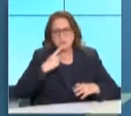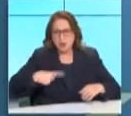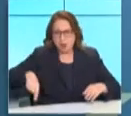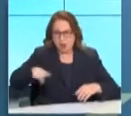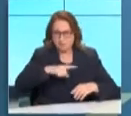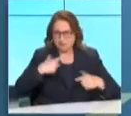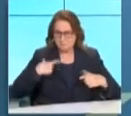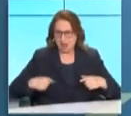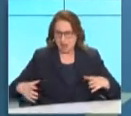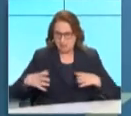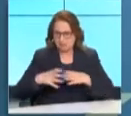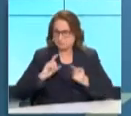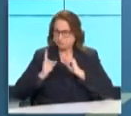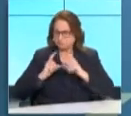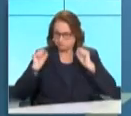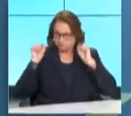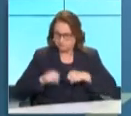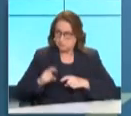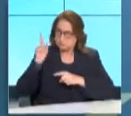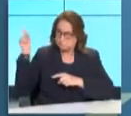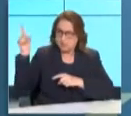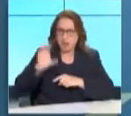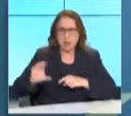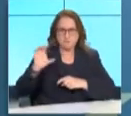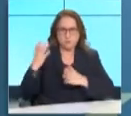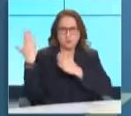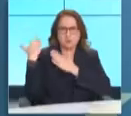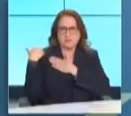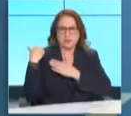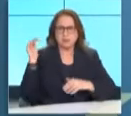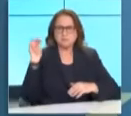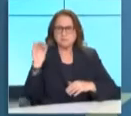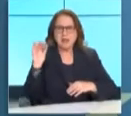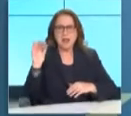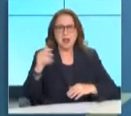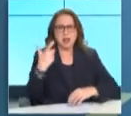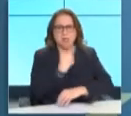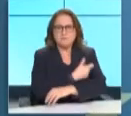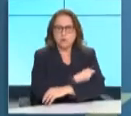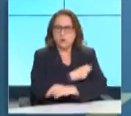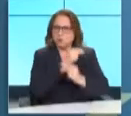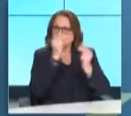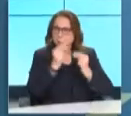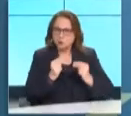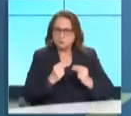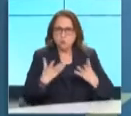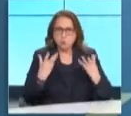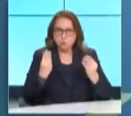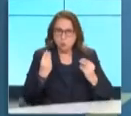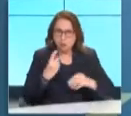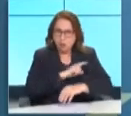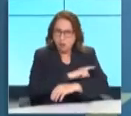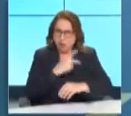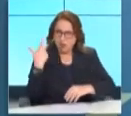Ευρωπαϊκή Επιτροπή, η οποία πέτυχε και περισσότερες ποσότητες και καλύτερη τιμή. Το ίδιο πιστεύω ότι μπορεί να γίνει και στα ζητήματα του